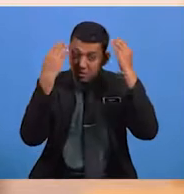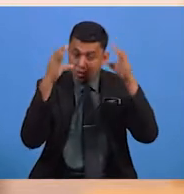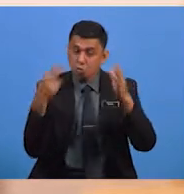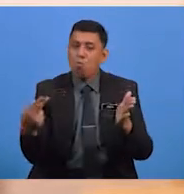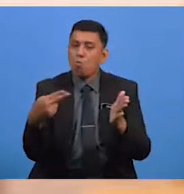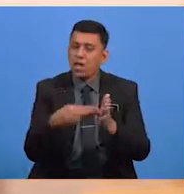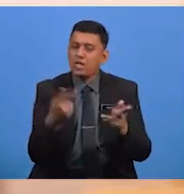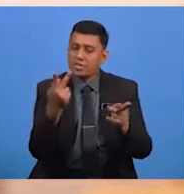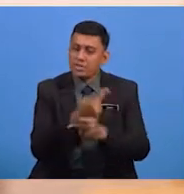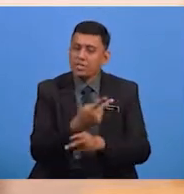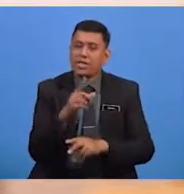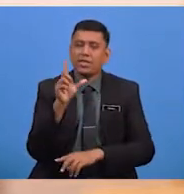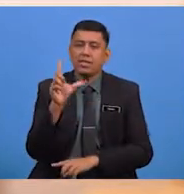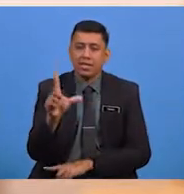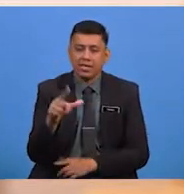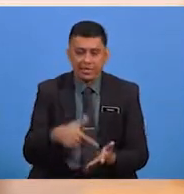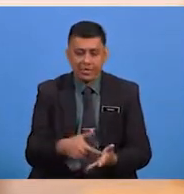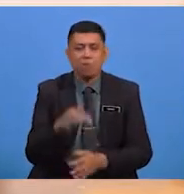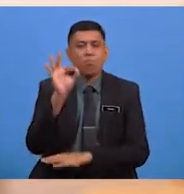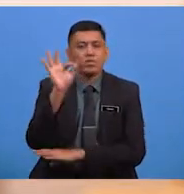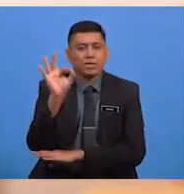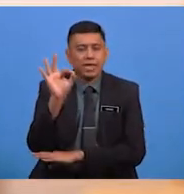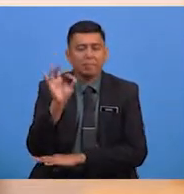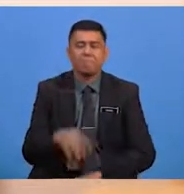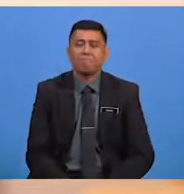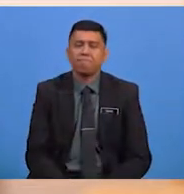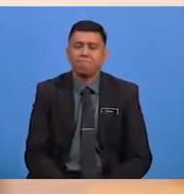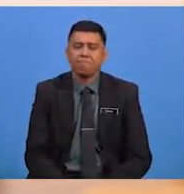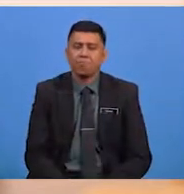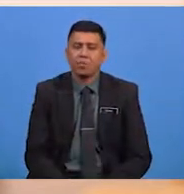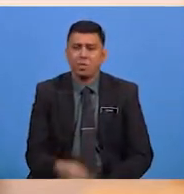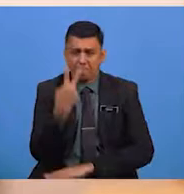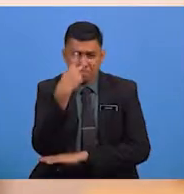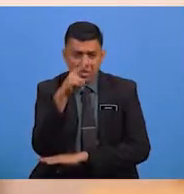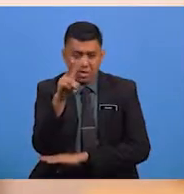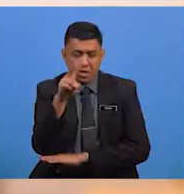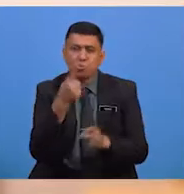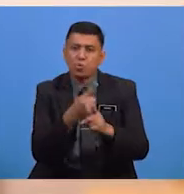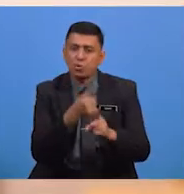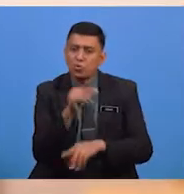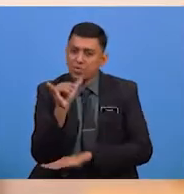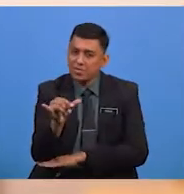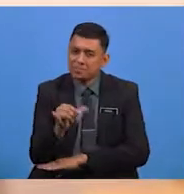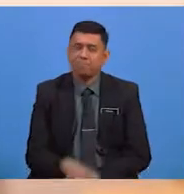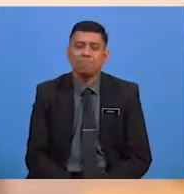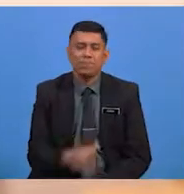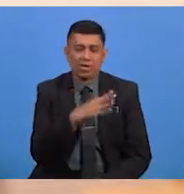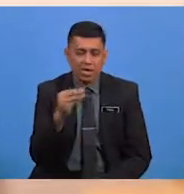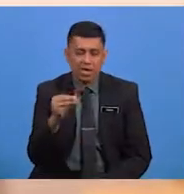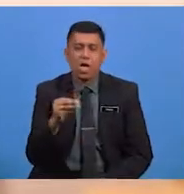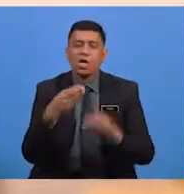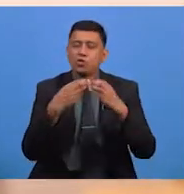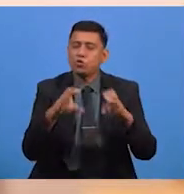lagi. Item bernombor 9. Perhatikan betul-betul ya dan cuba